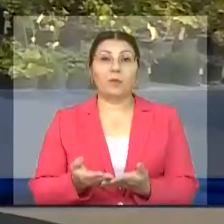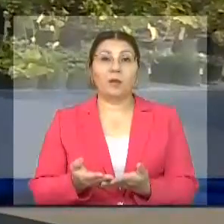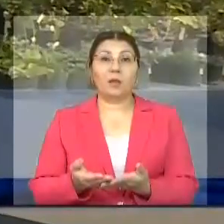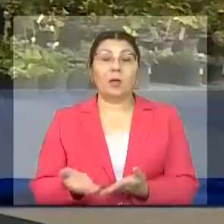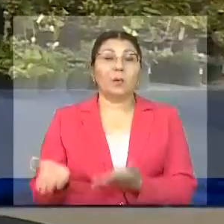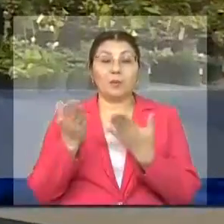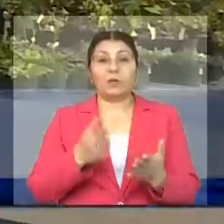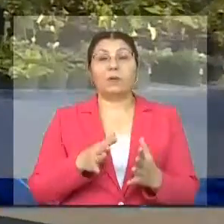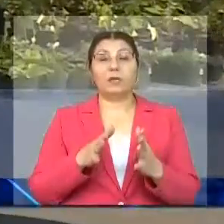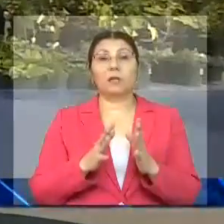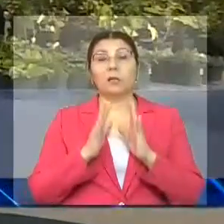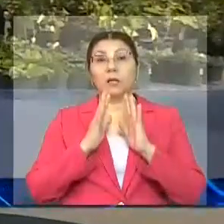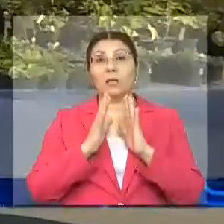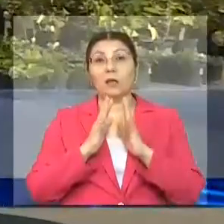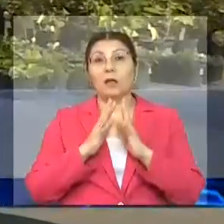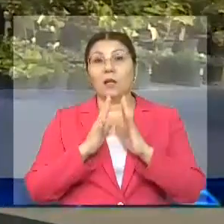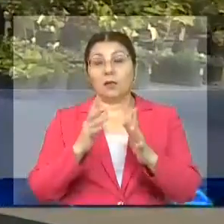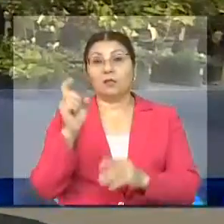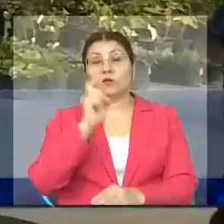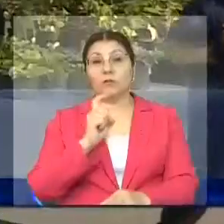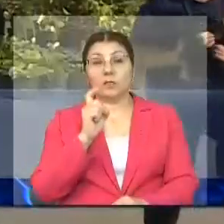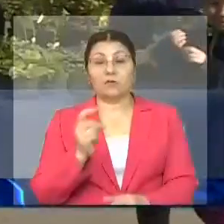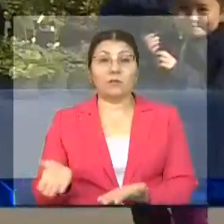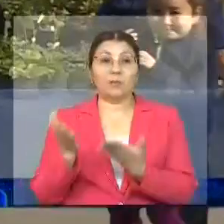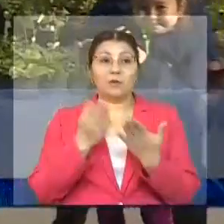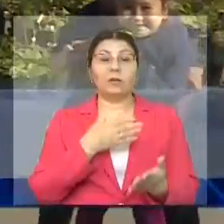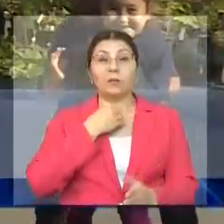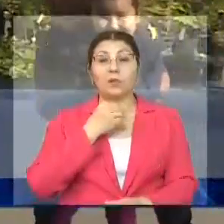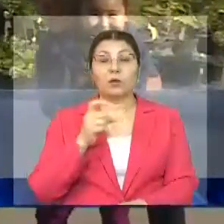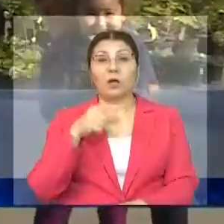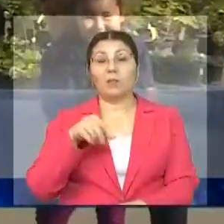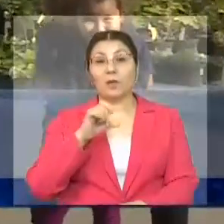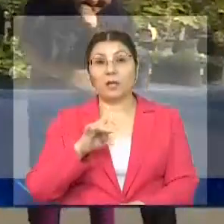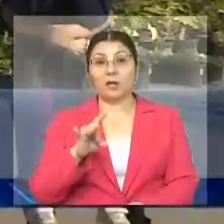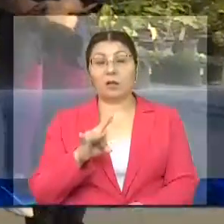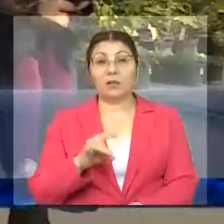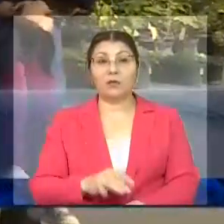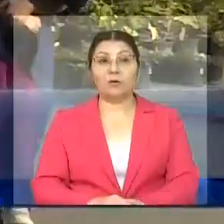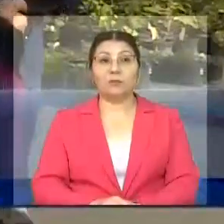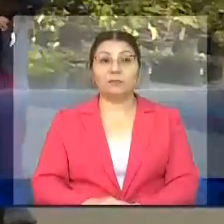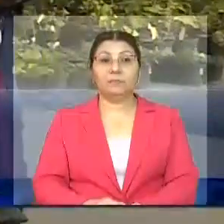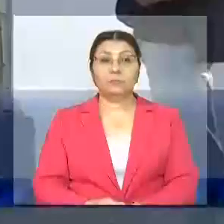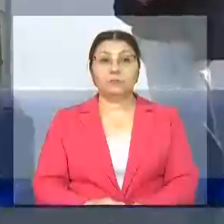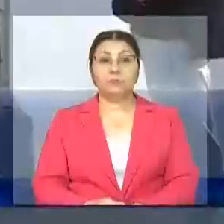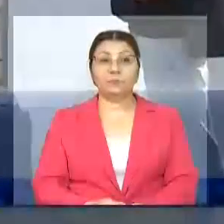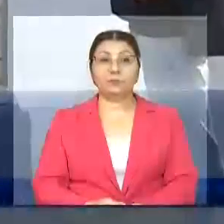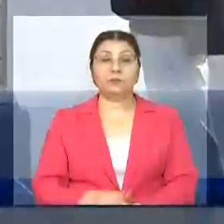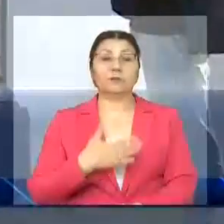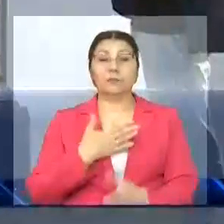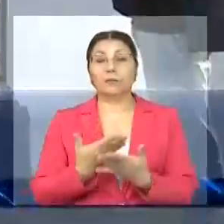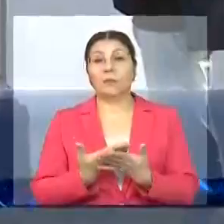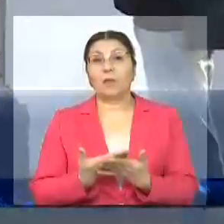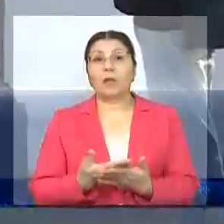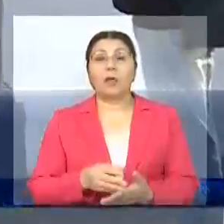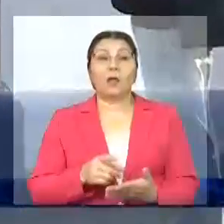лесхозы Мартукского, Хабдинского районов. Там. То есть в настоящее время у них посадочного материала нет в наличии. Как уже упоминалось,